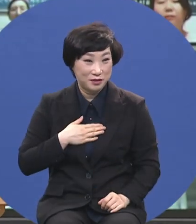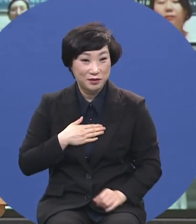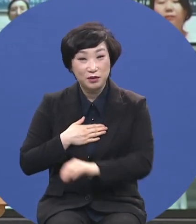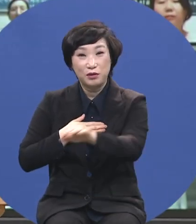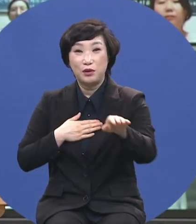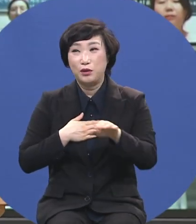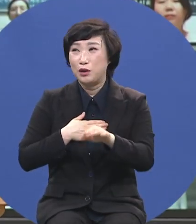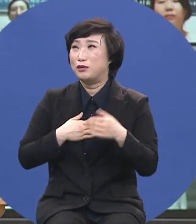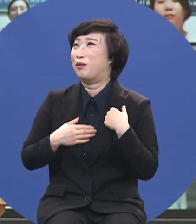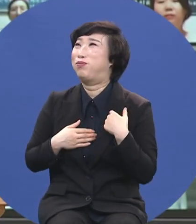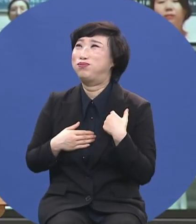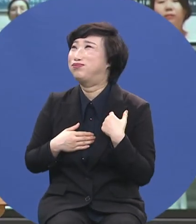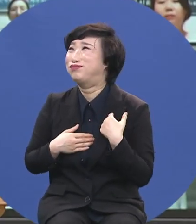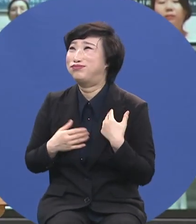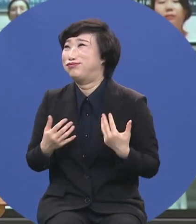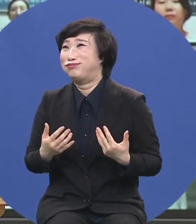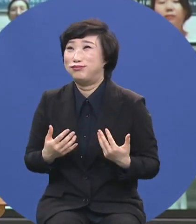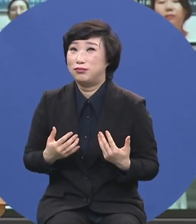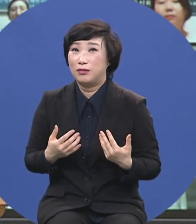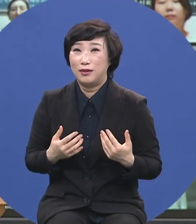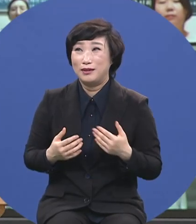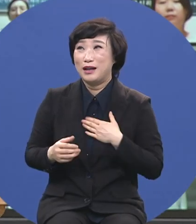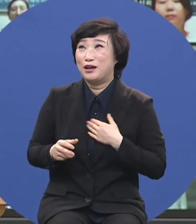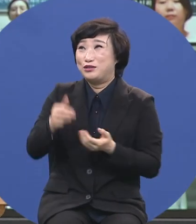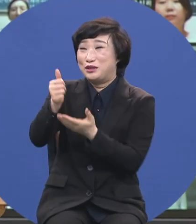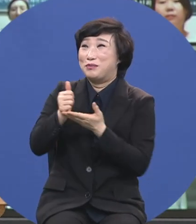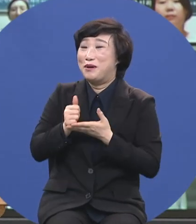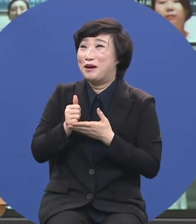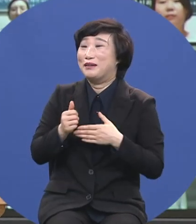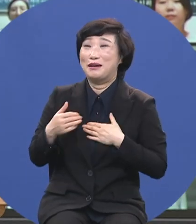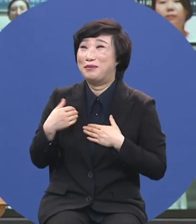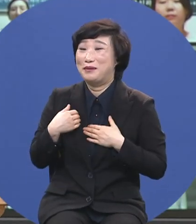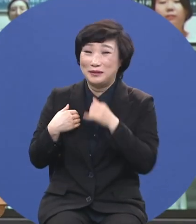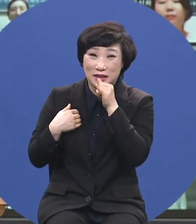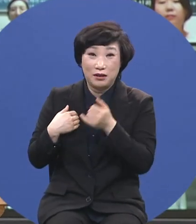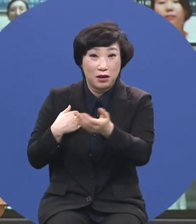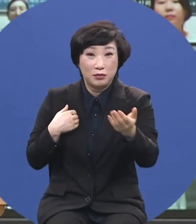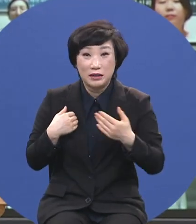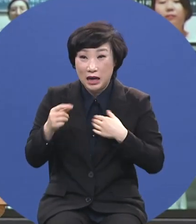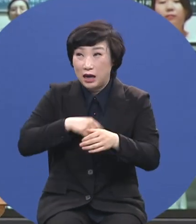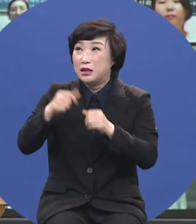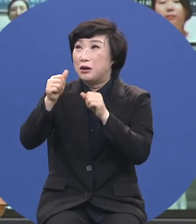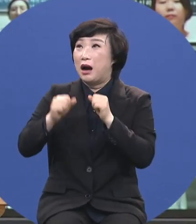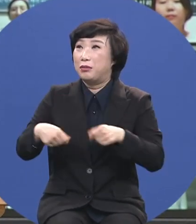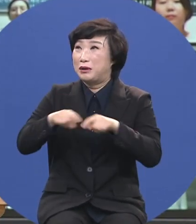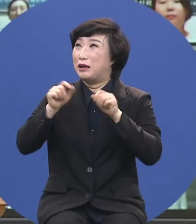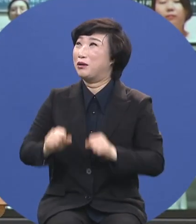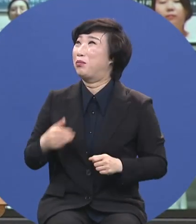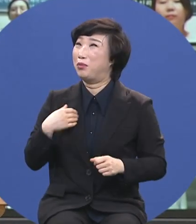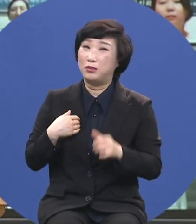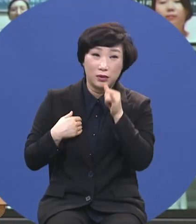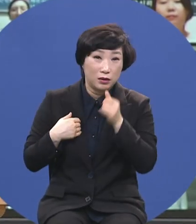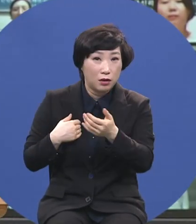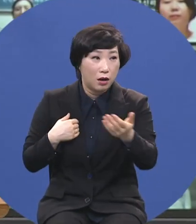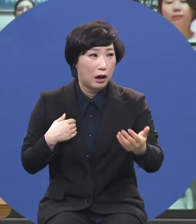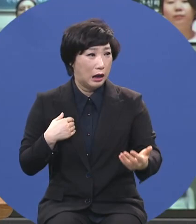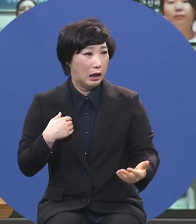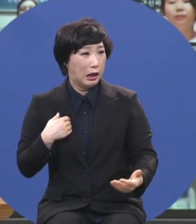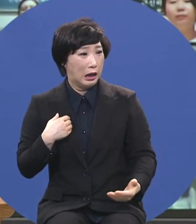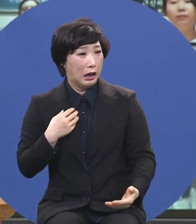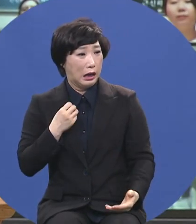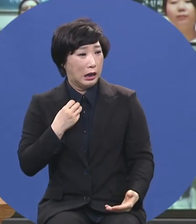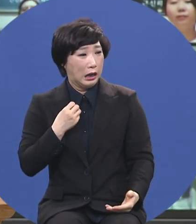그런데 나는 잘 모르겠네요. 나는 그 주님 나는 잘 모르겠는데요. 내 안에 계신 거 모르겠네요. 그러면